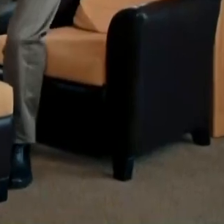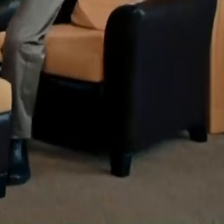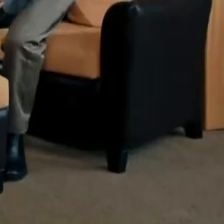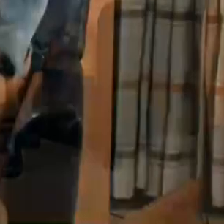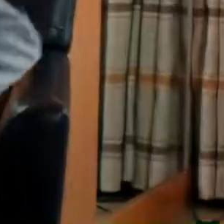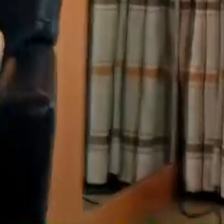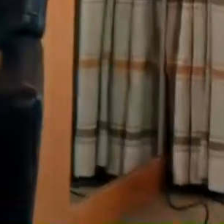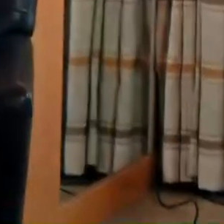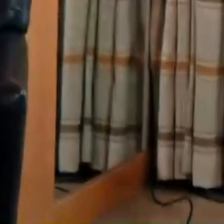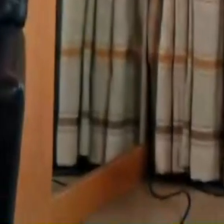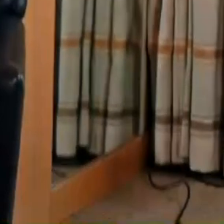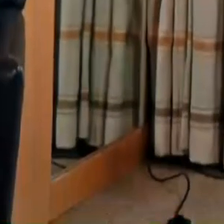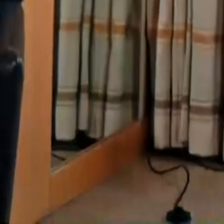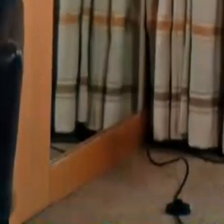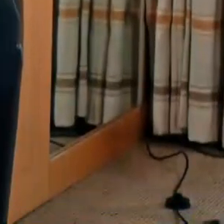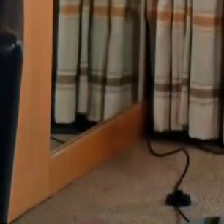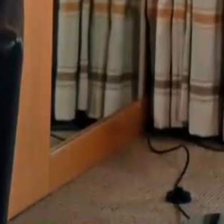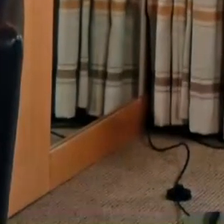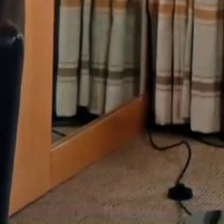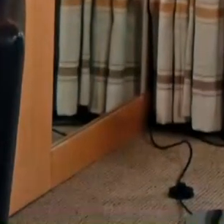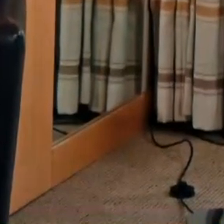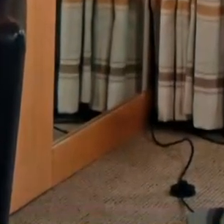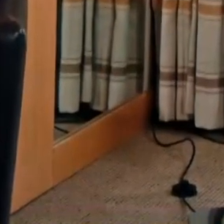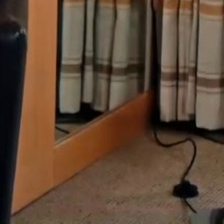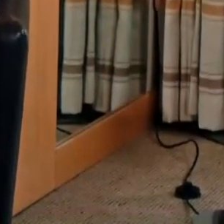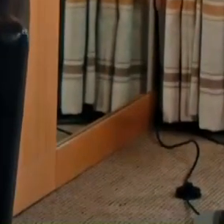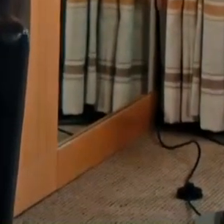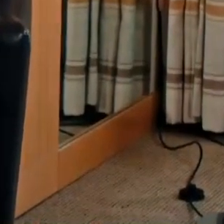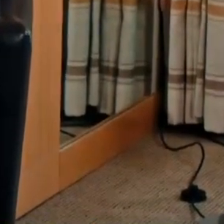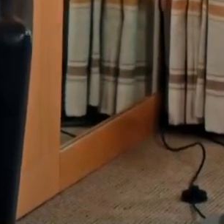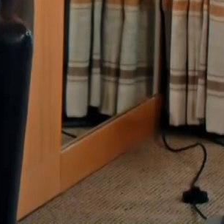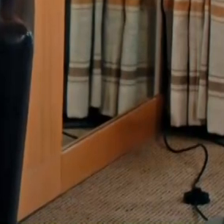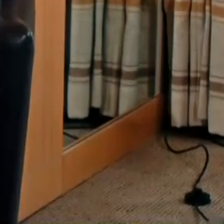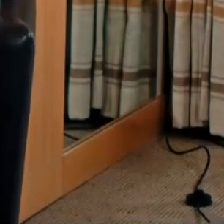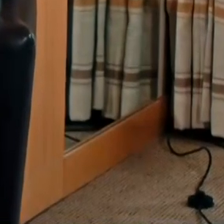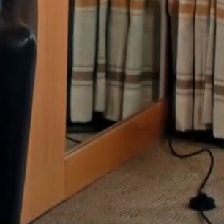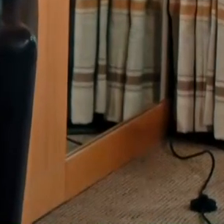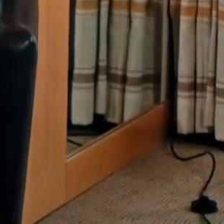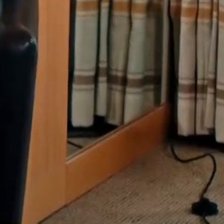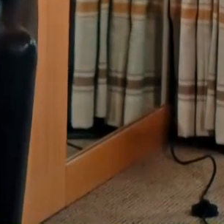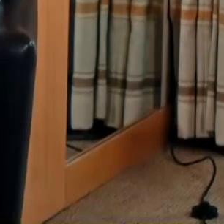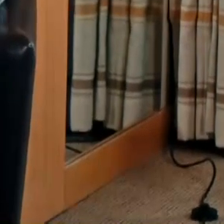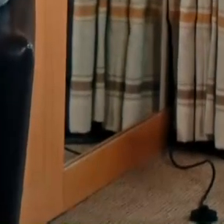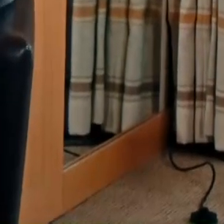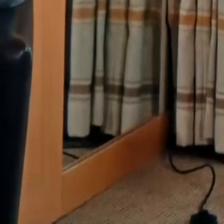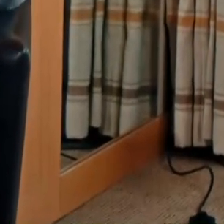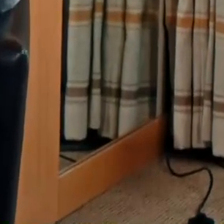ceketinin yan cebinden telefonunu çıkartarak ayaklarını pufa uzattı. Yüzünde keyifli bir ifade, telefonundan birini